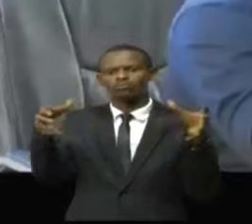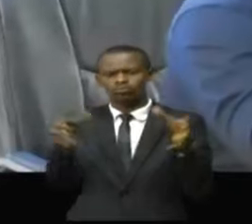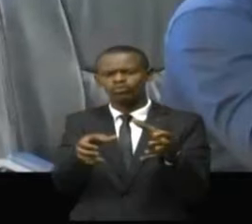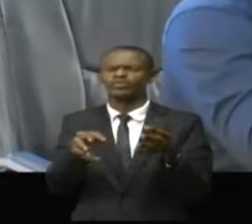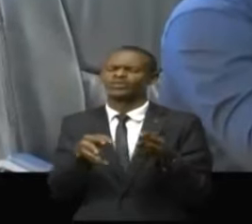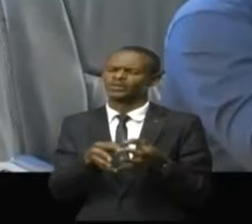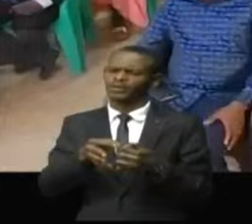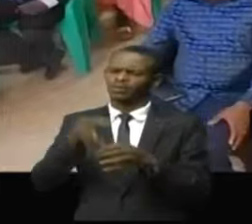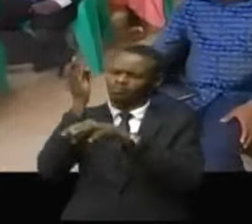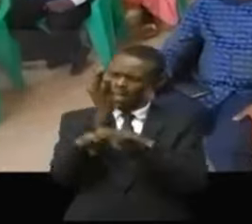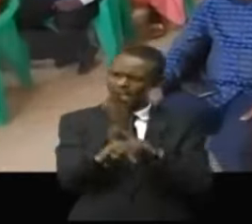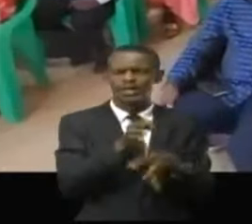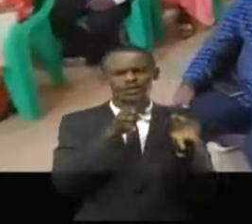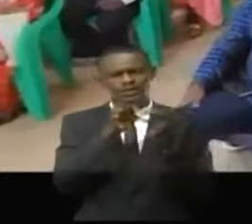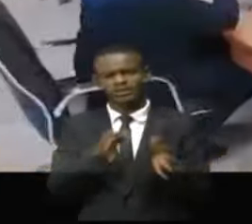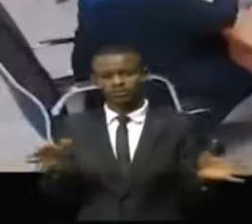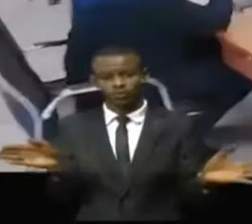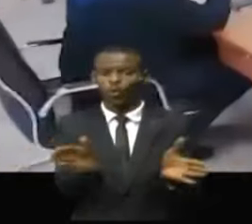rien.